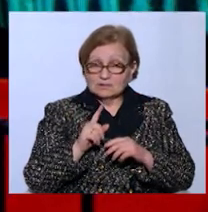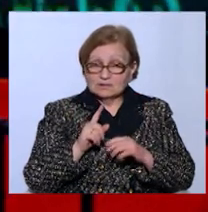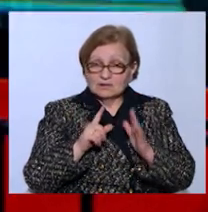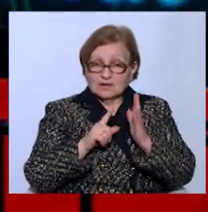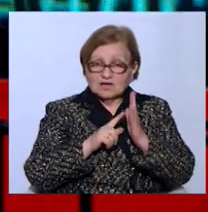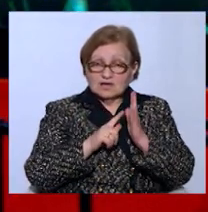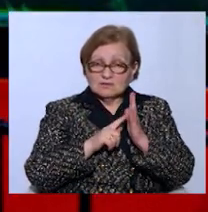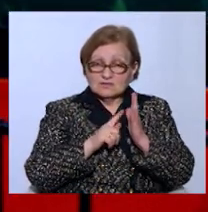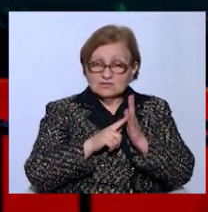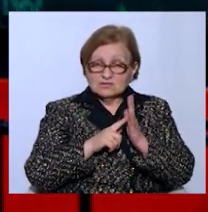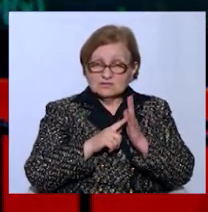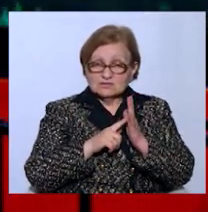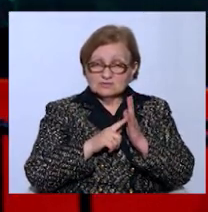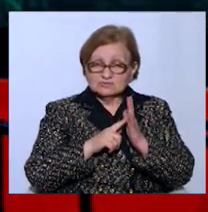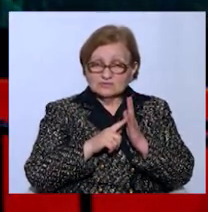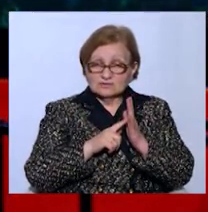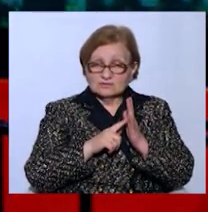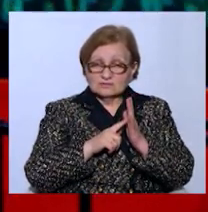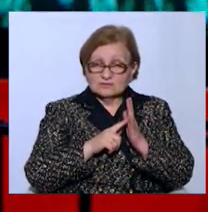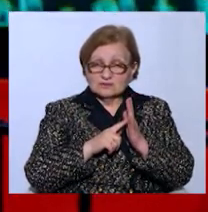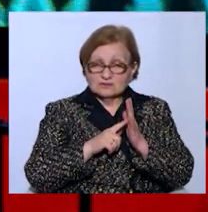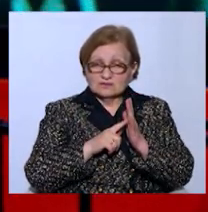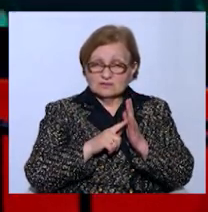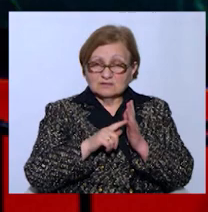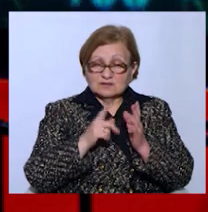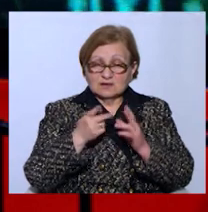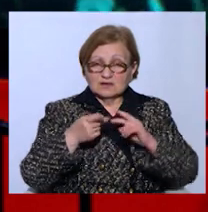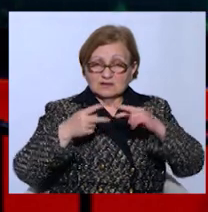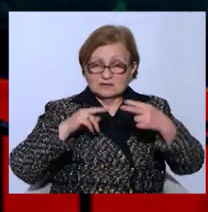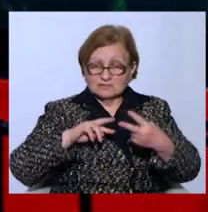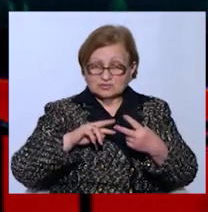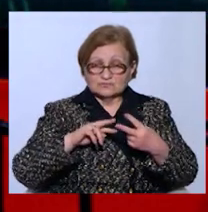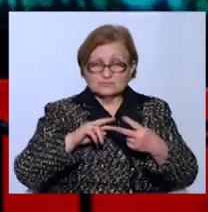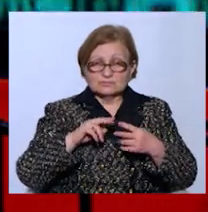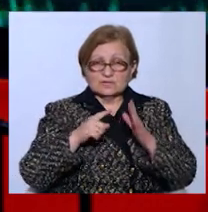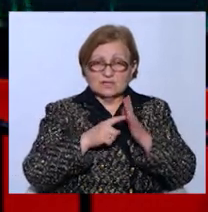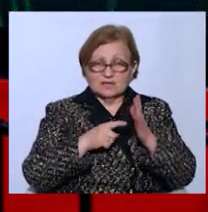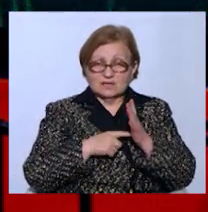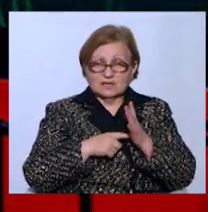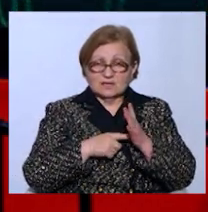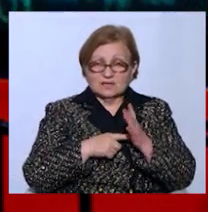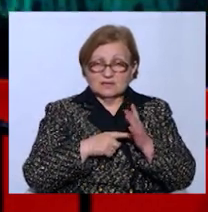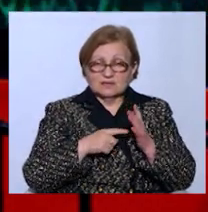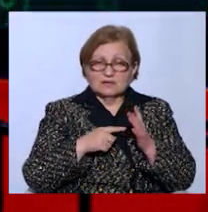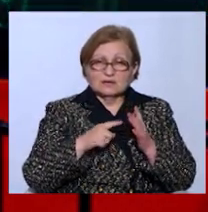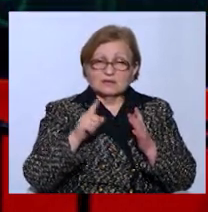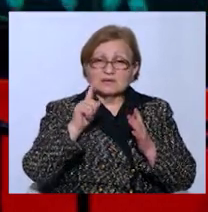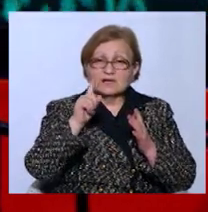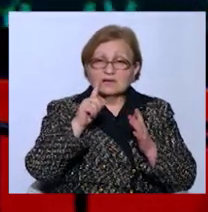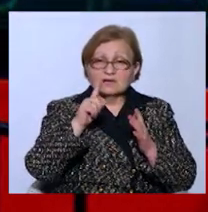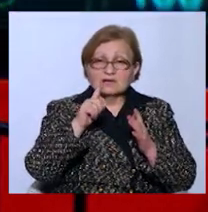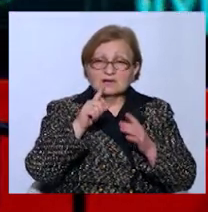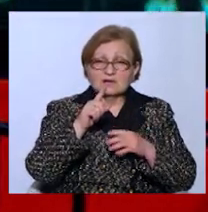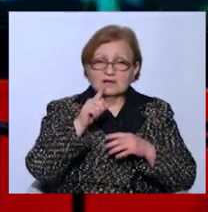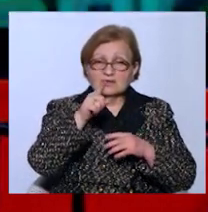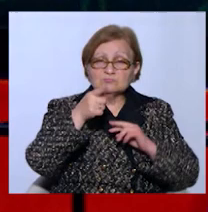7-ს ვამრავლებდი 1 მე-2-ზე შევცვლი გაყოფით, ოღონდ რასაც ზეც ვამრავლებდი გავყოფ